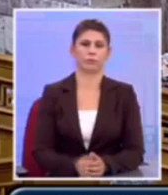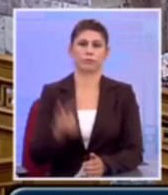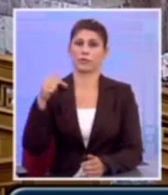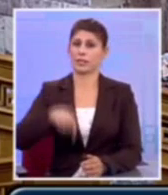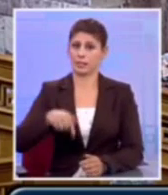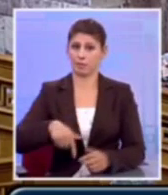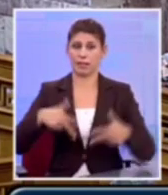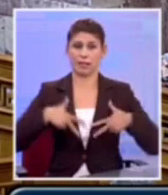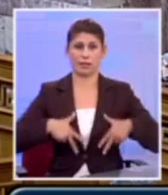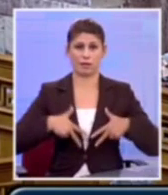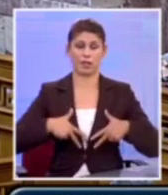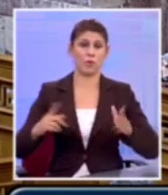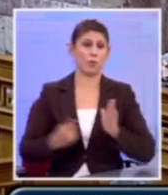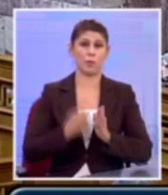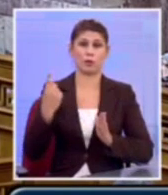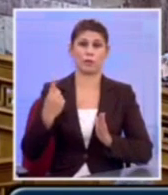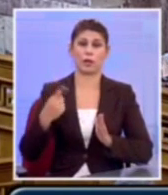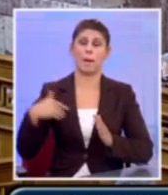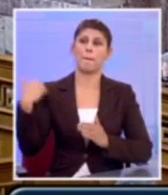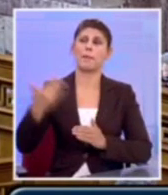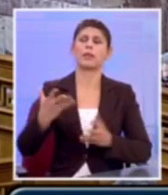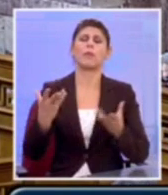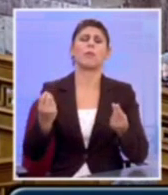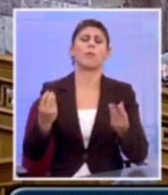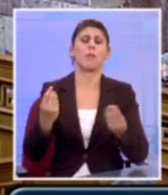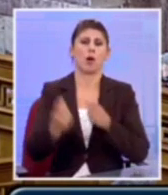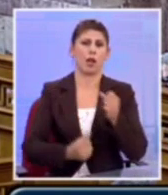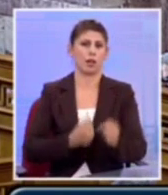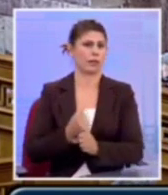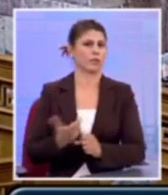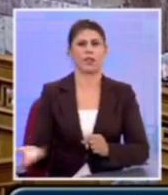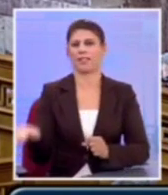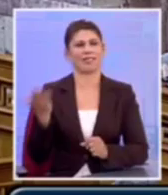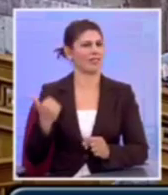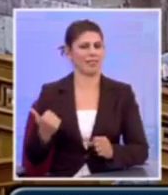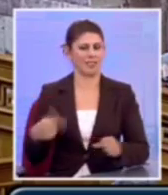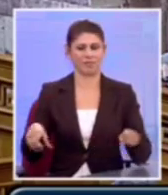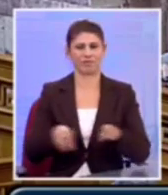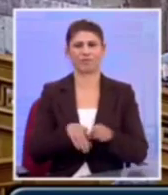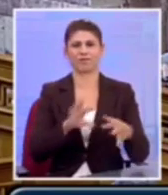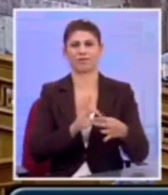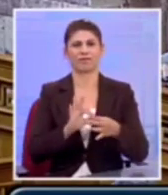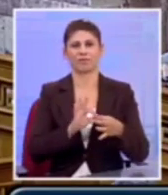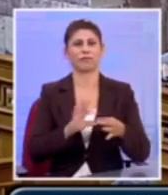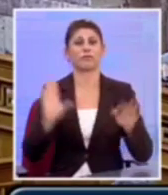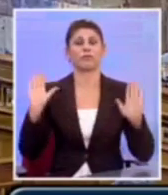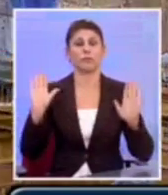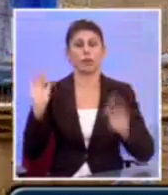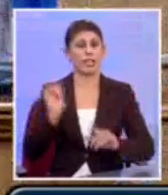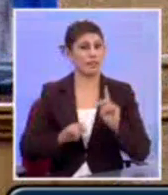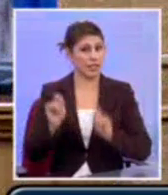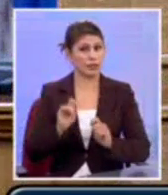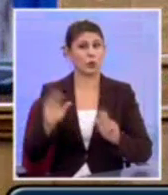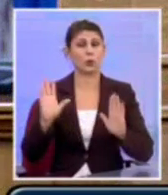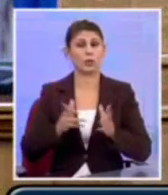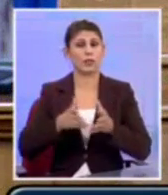κυβέρνηση, η πρώτη μετά από δεκαετίες που δεν έχει συμπράξει ούτε στη δημιουργία, ούτε